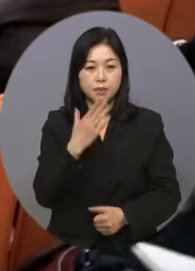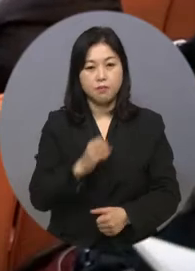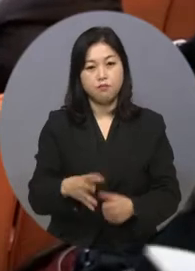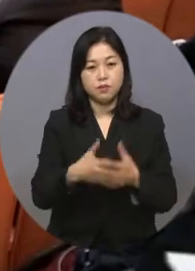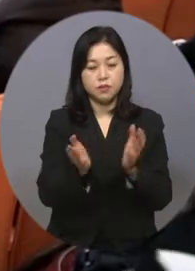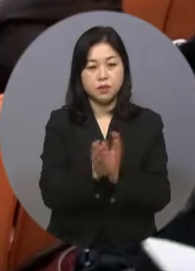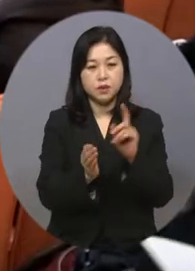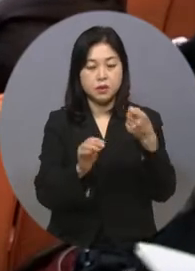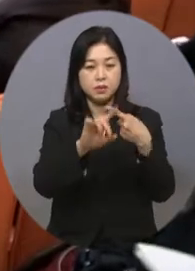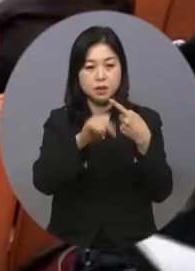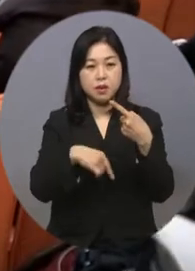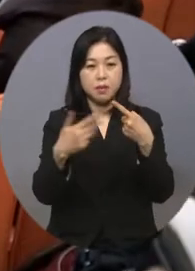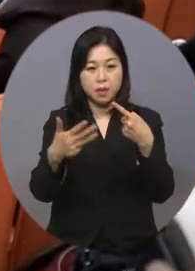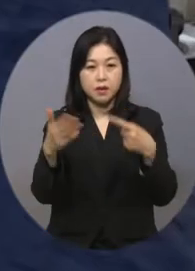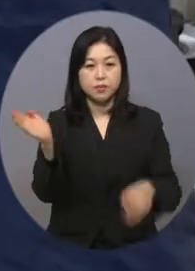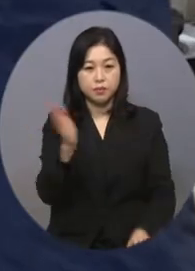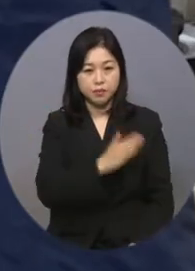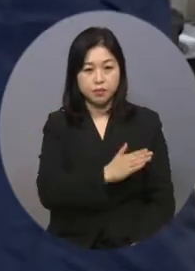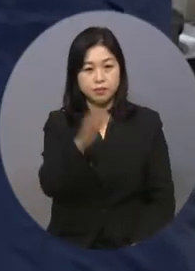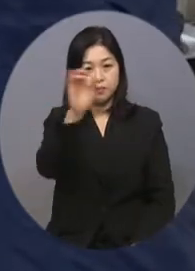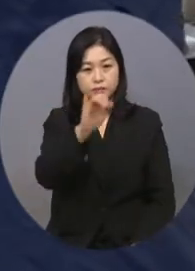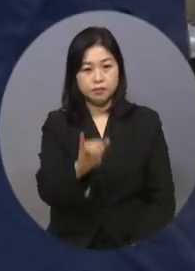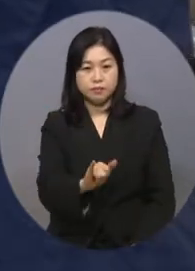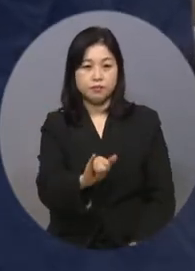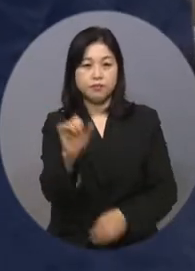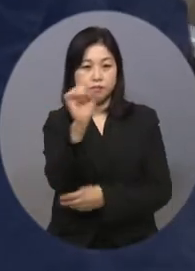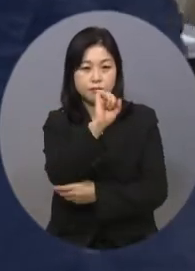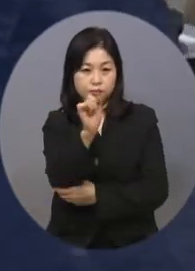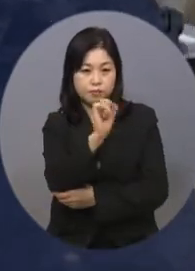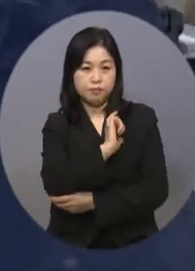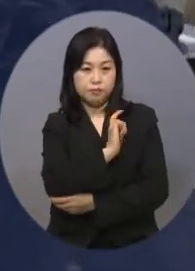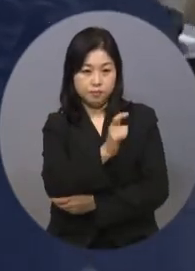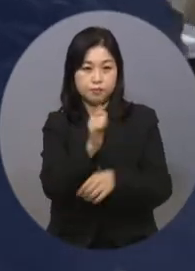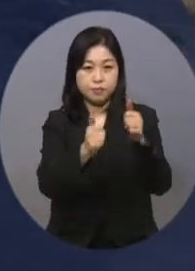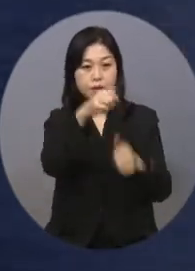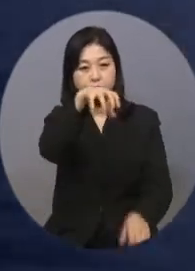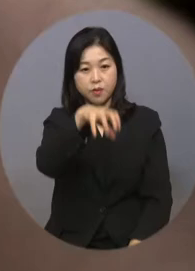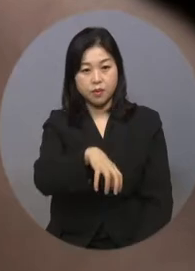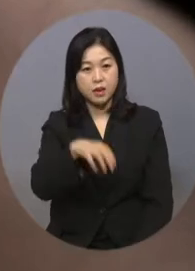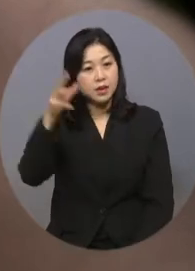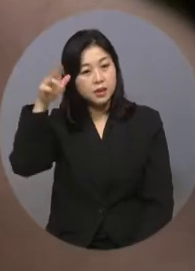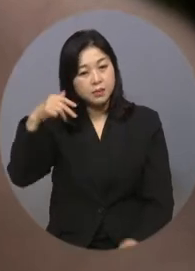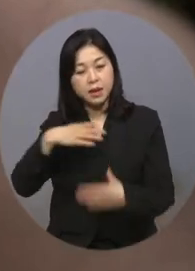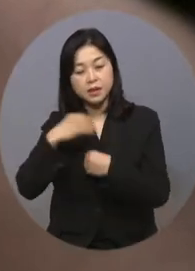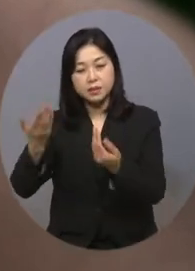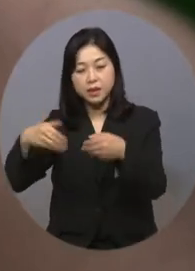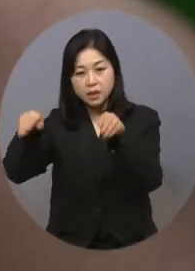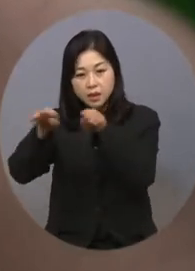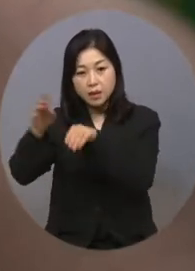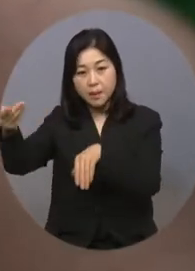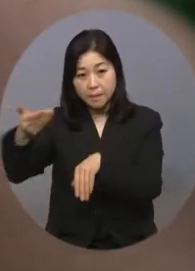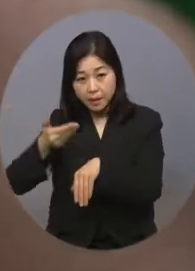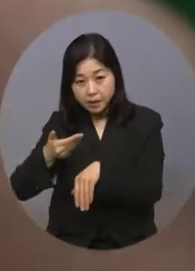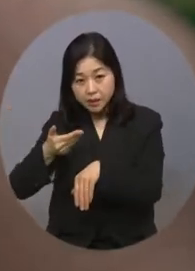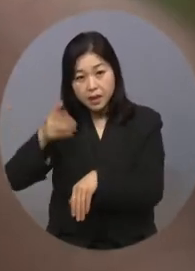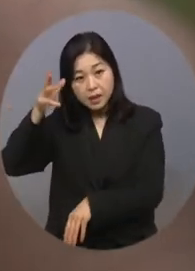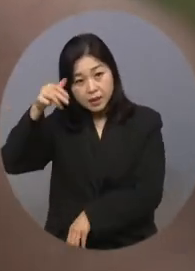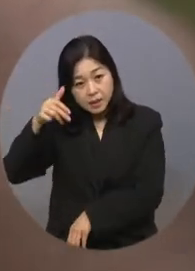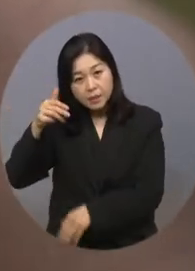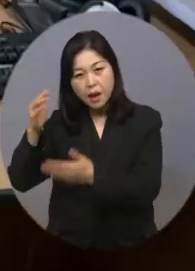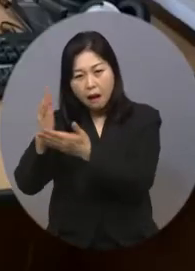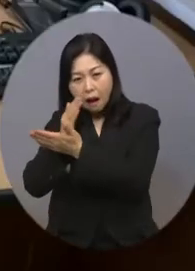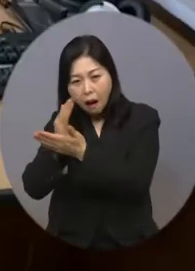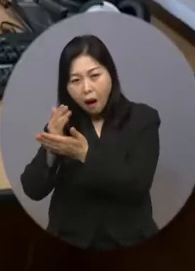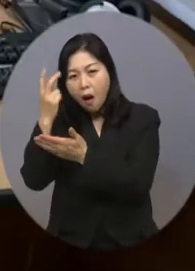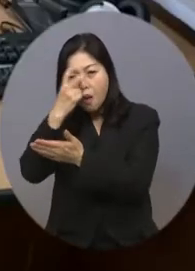보건복지부는 지난 8일부터 전국 운전면허 시험장에서 치매 안심센터에서 받은 치매 선별 검사 결과를 확인할 수 있다고